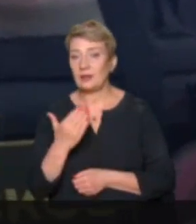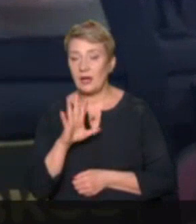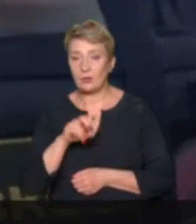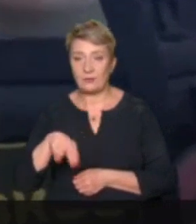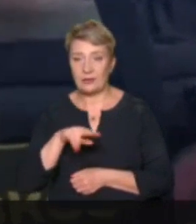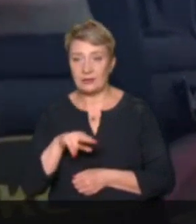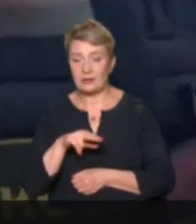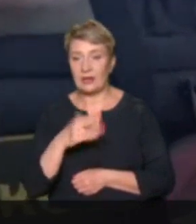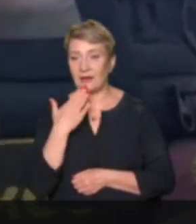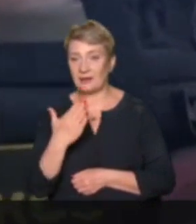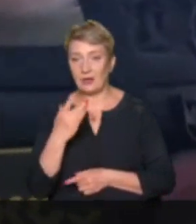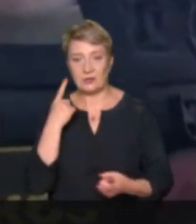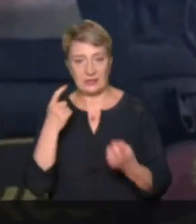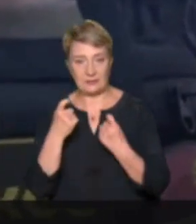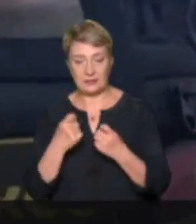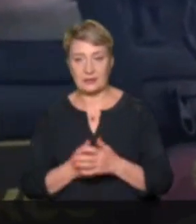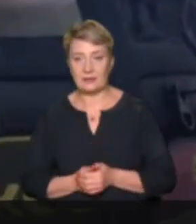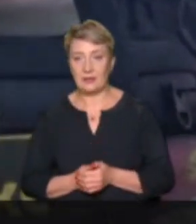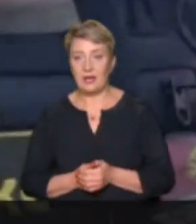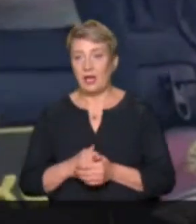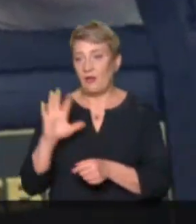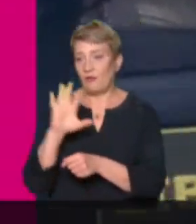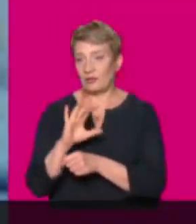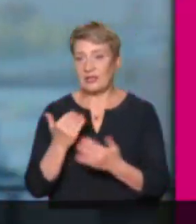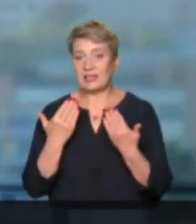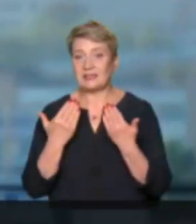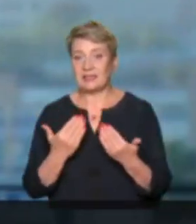за інформацію, що розповіли. Влада Ліберова, фотографиня, вона зараз у Херсоні.